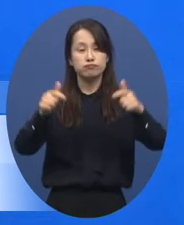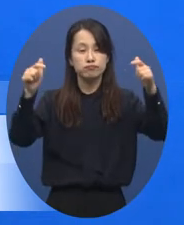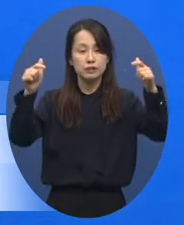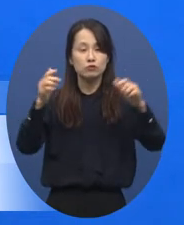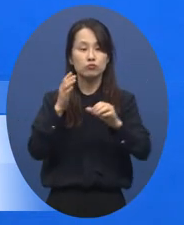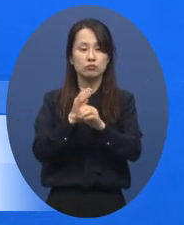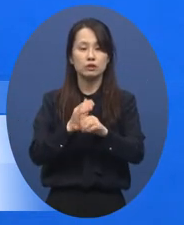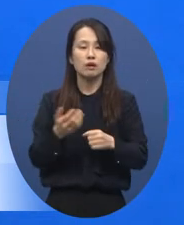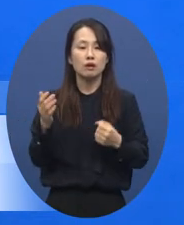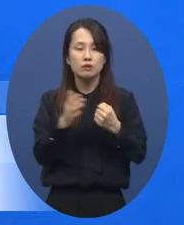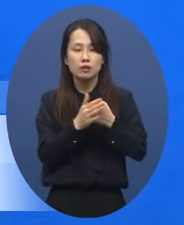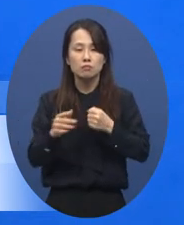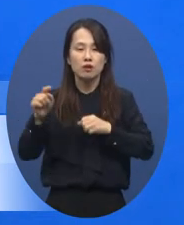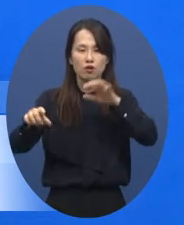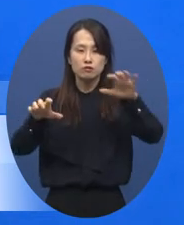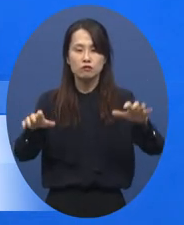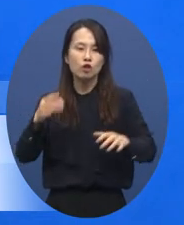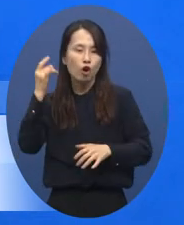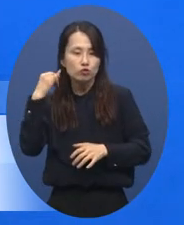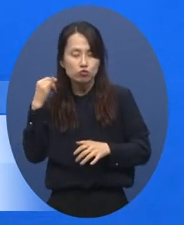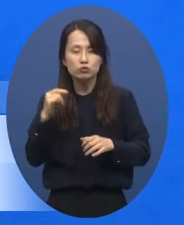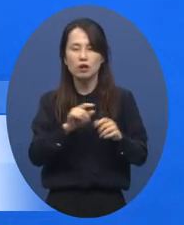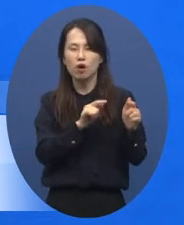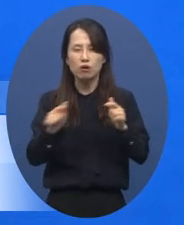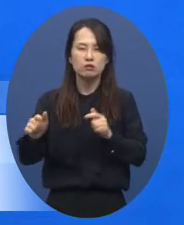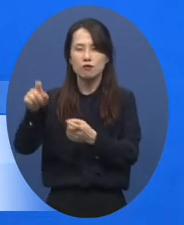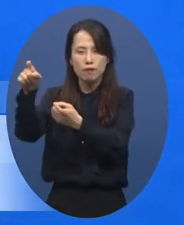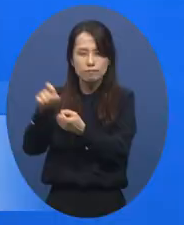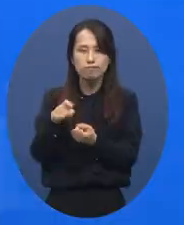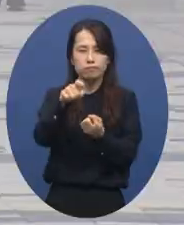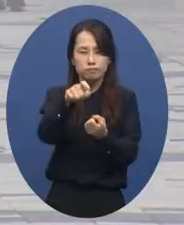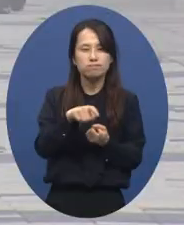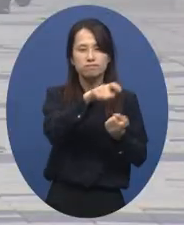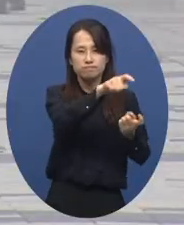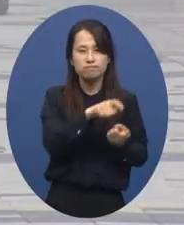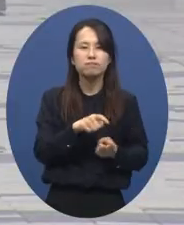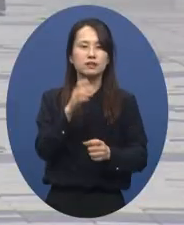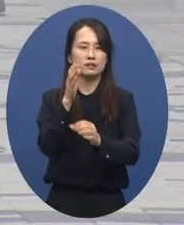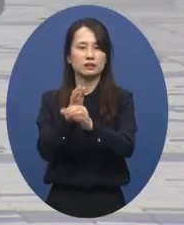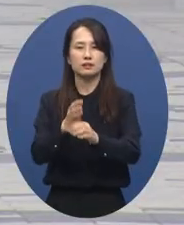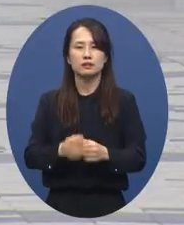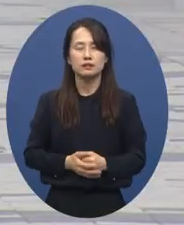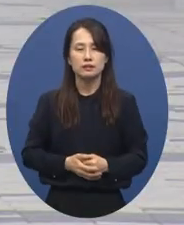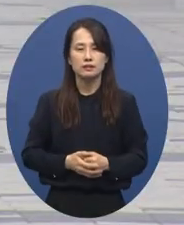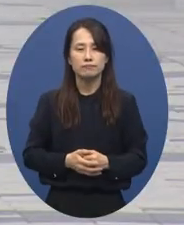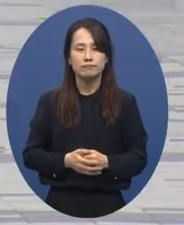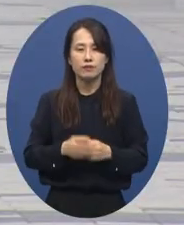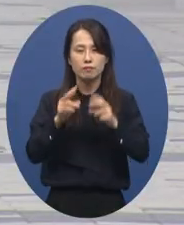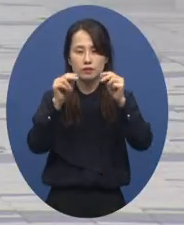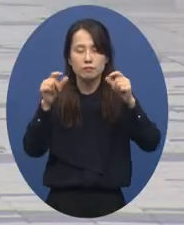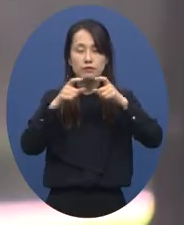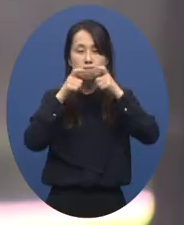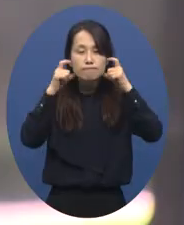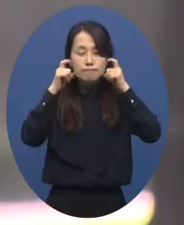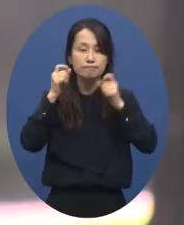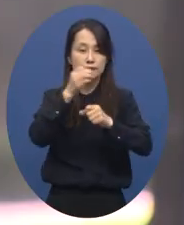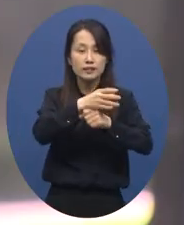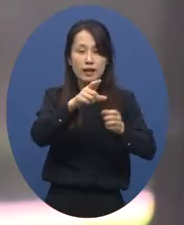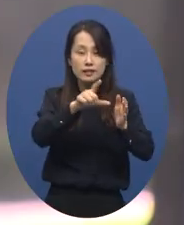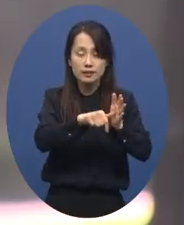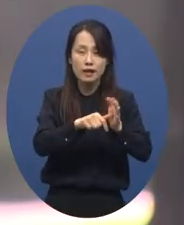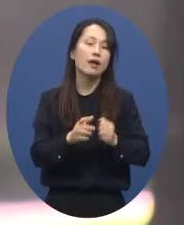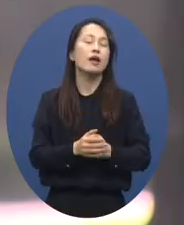됩니다. 그러니까 여기저기서 중국산이든 어디든지 간에 가져오는 거예요. 경기도는 미세먼지 마스크를 살 때는